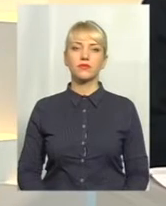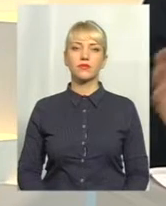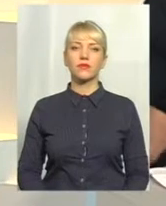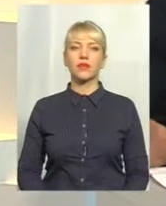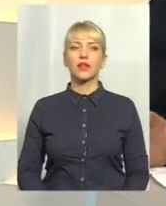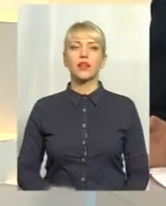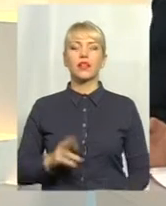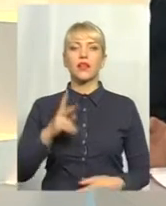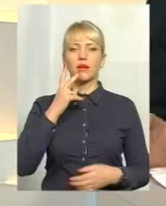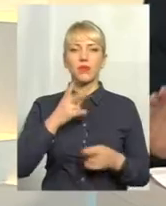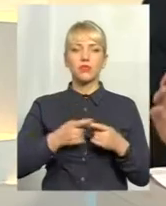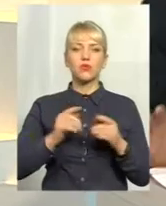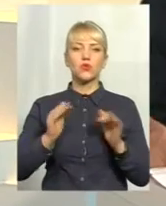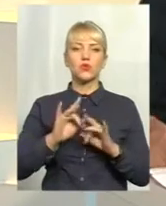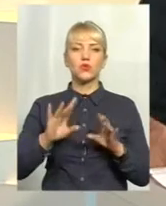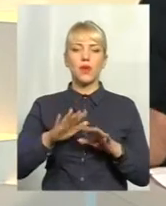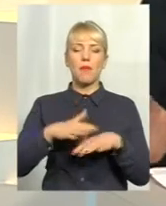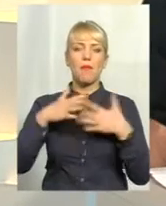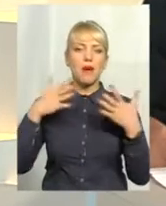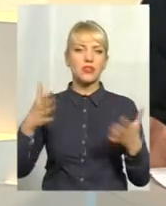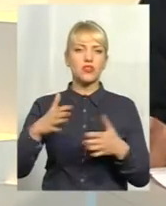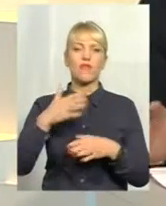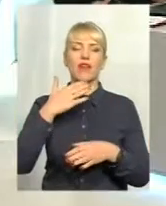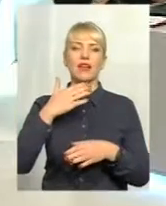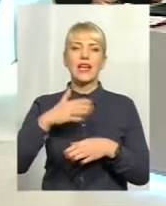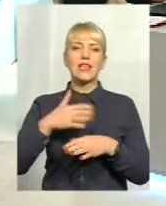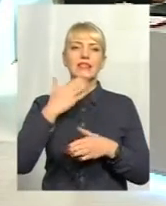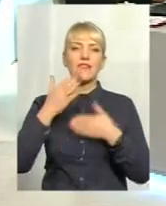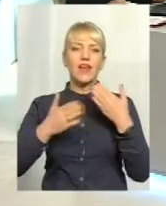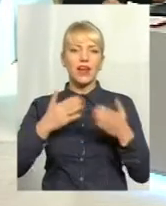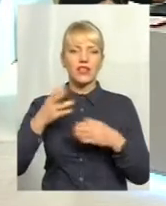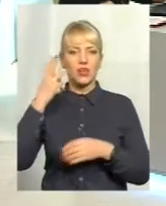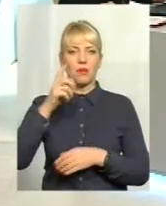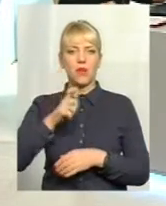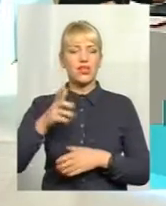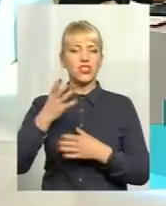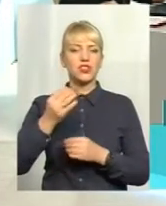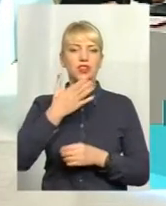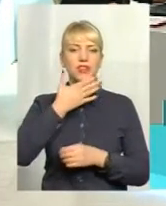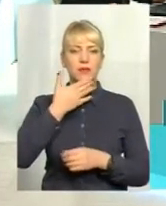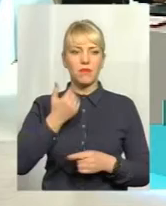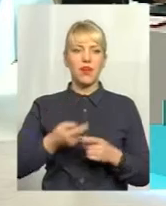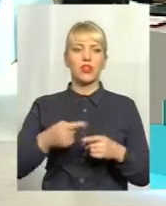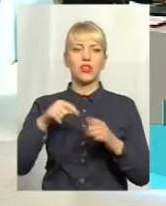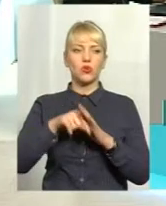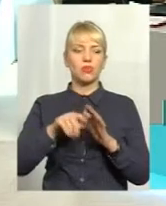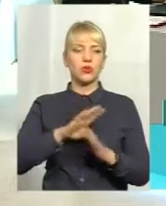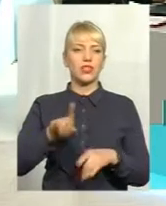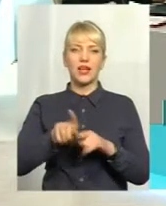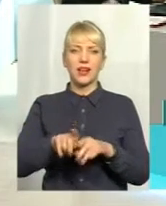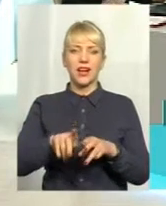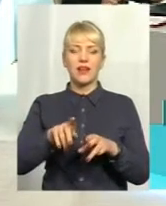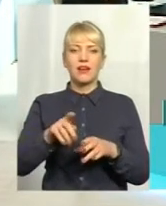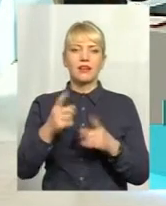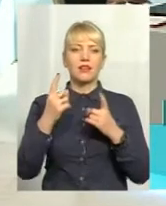Ну, як бачимо з цього сюжету, масових звернень хмельничан немає, тобто не така вже критична ситуація, але разом з